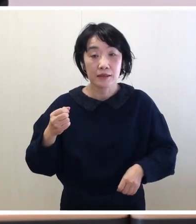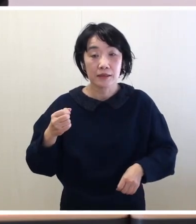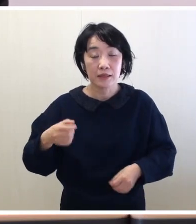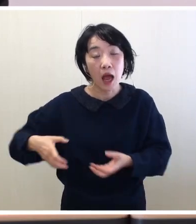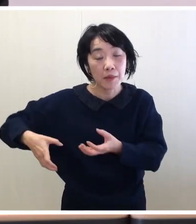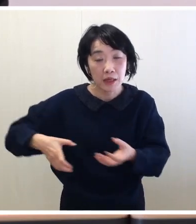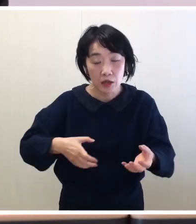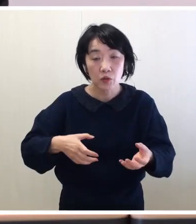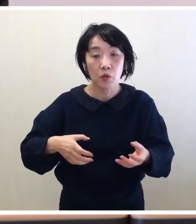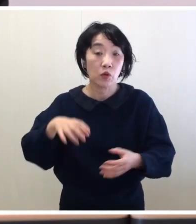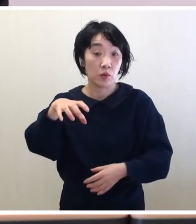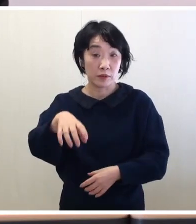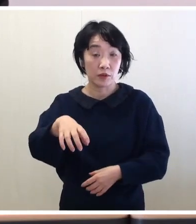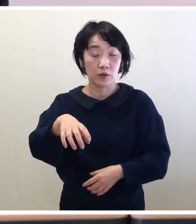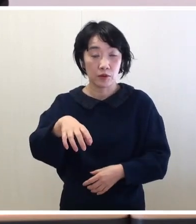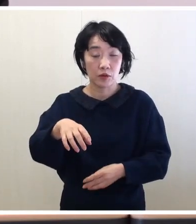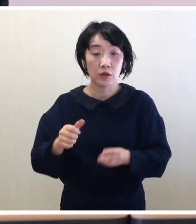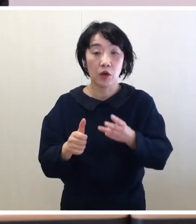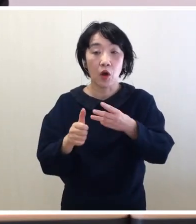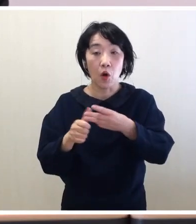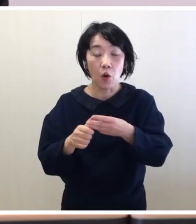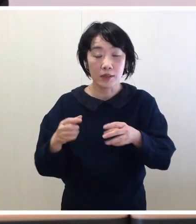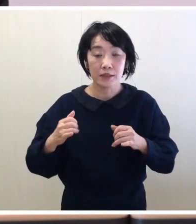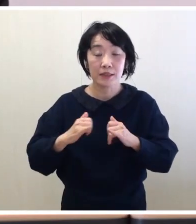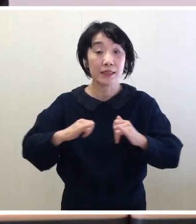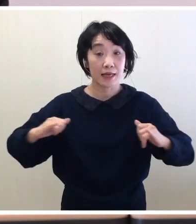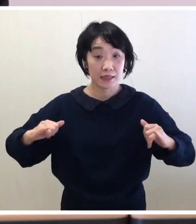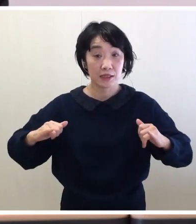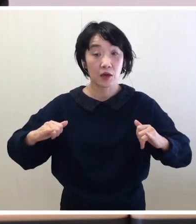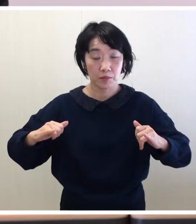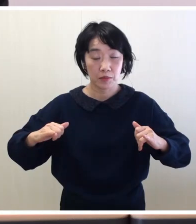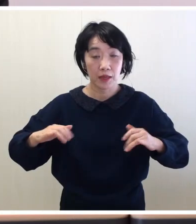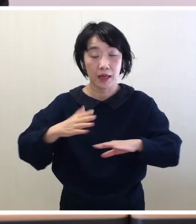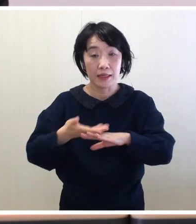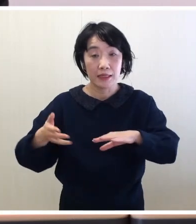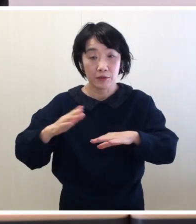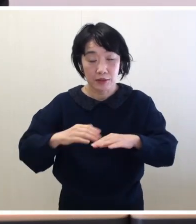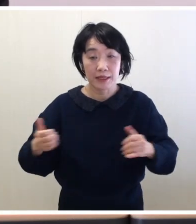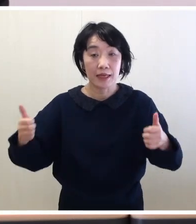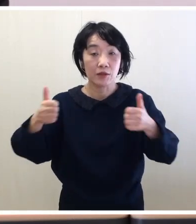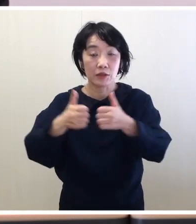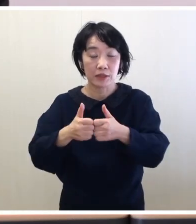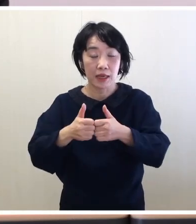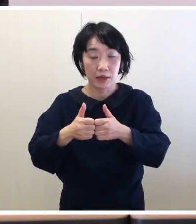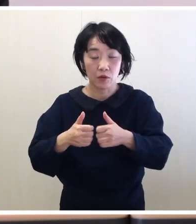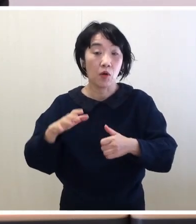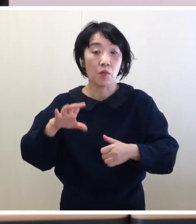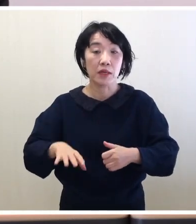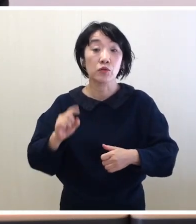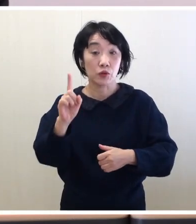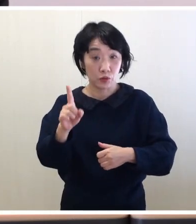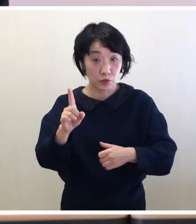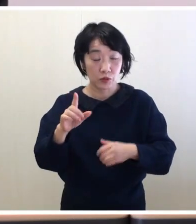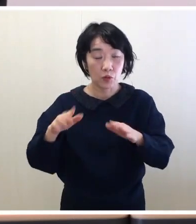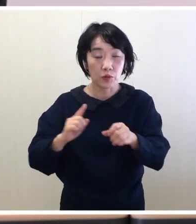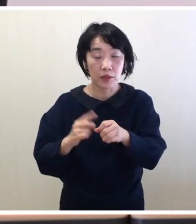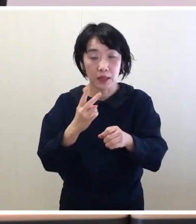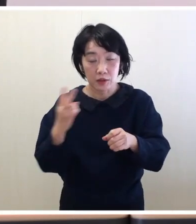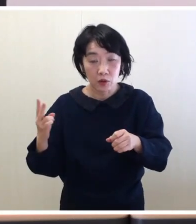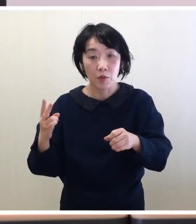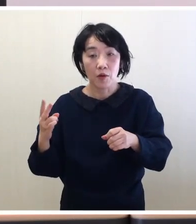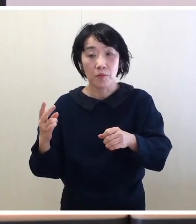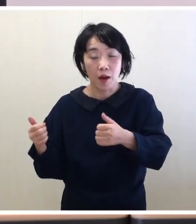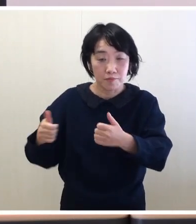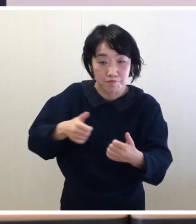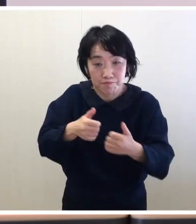リカンフットボール連盟の拠点が設けられております王子スタジアムはリーグ戦の試合会場の一つであり、